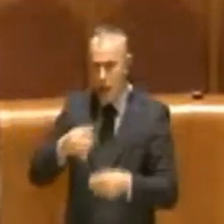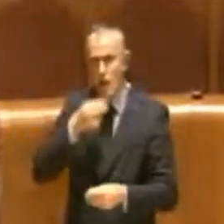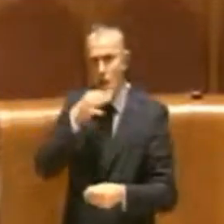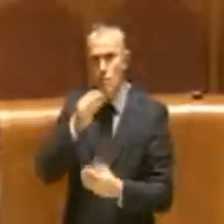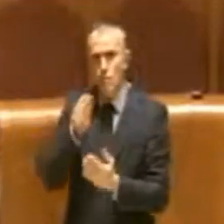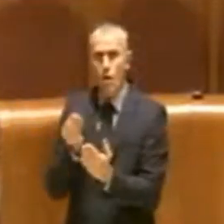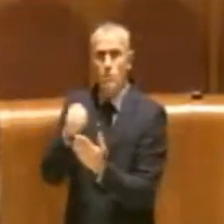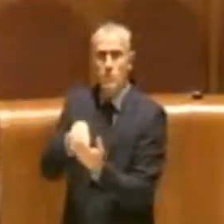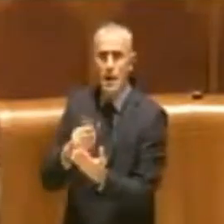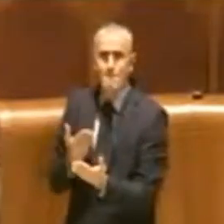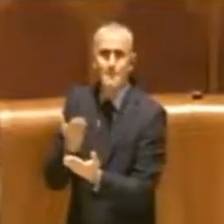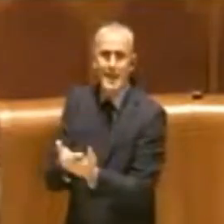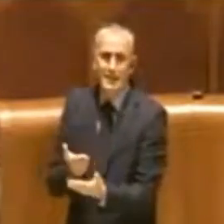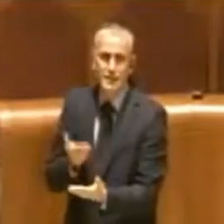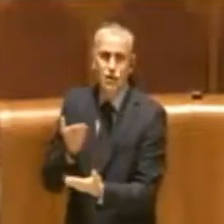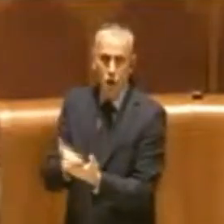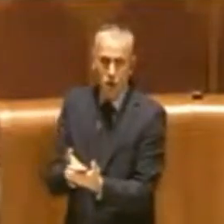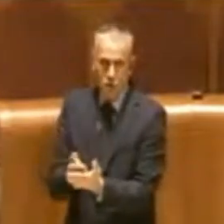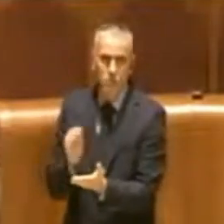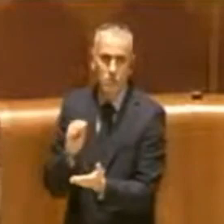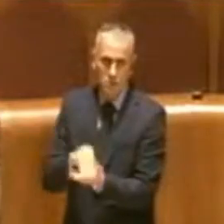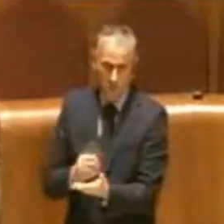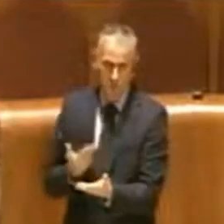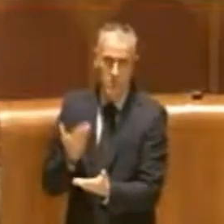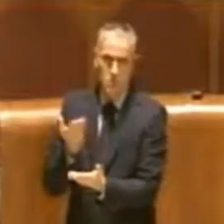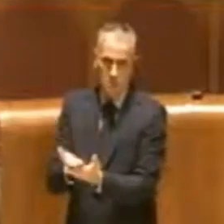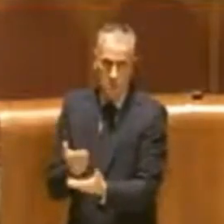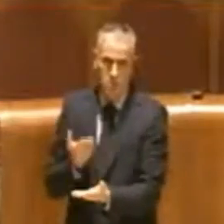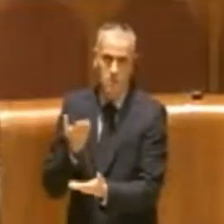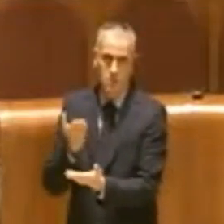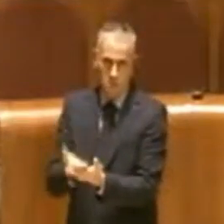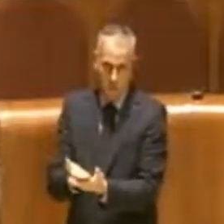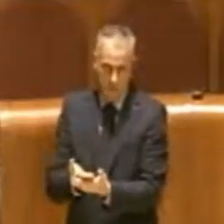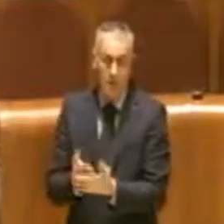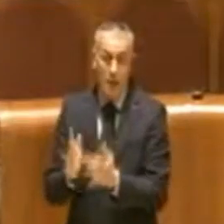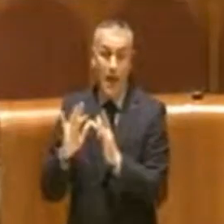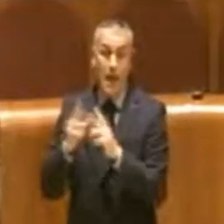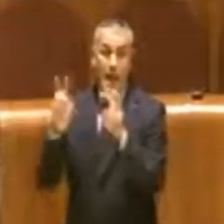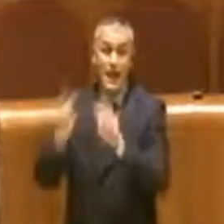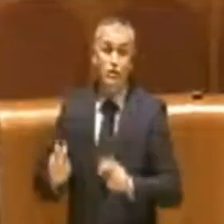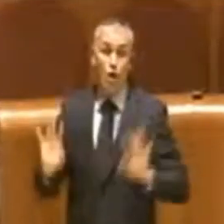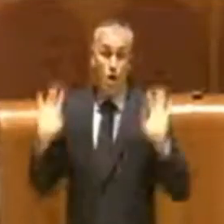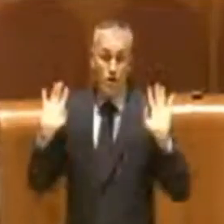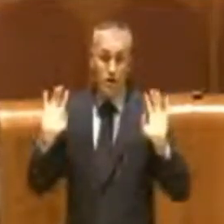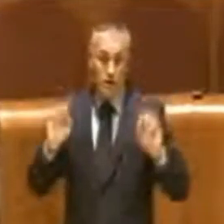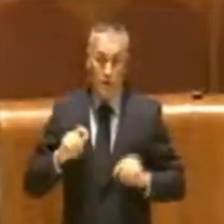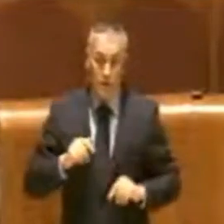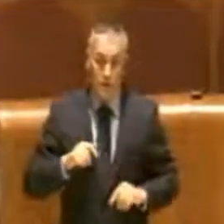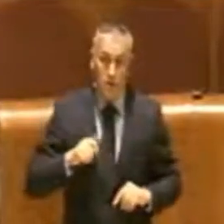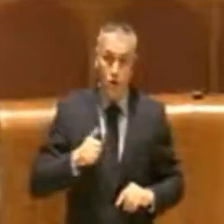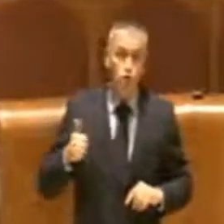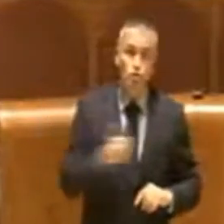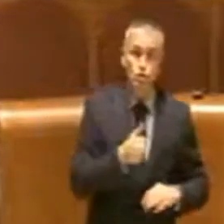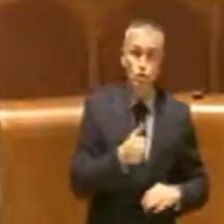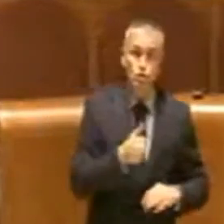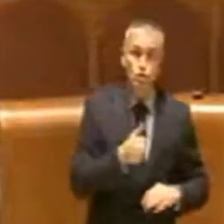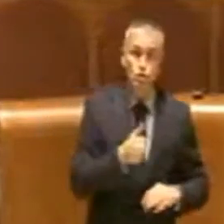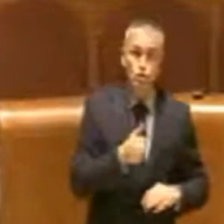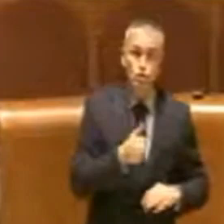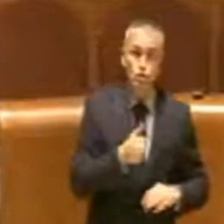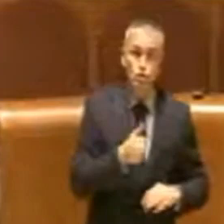petizioni elettroniche, quindi con la possibilità per la cittadinanza di presentare petizioni. Accade in tante altre città,